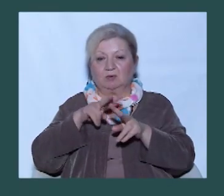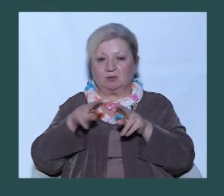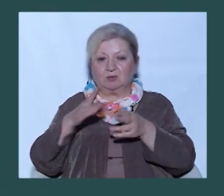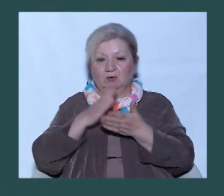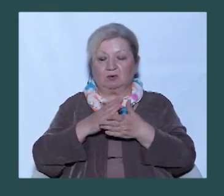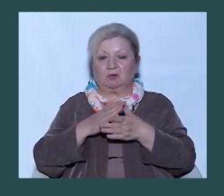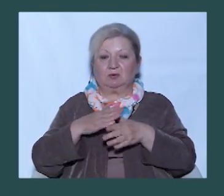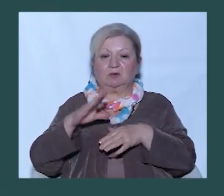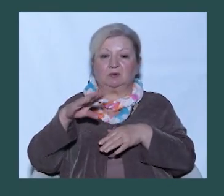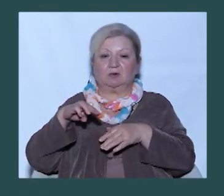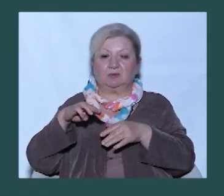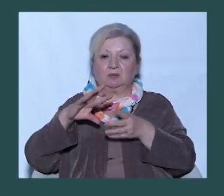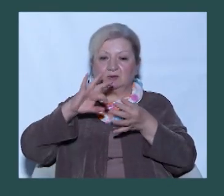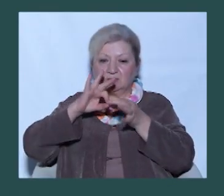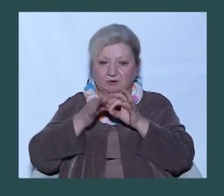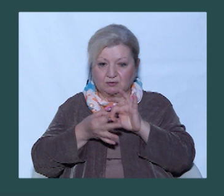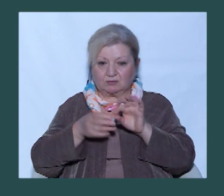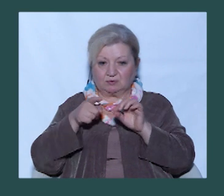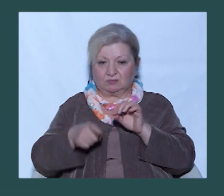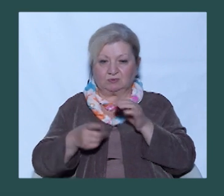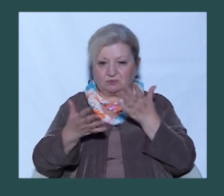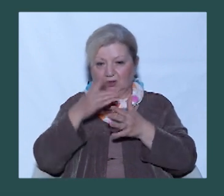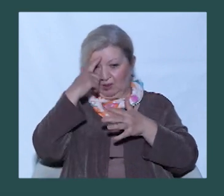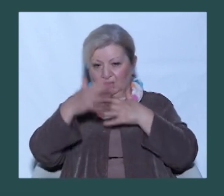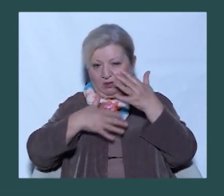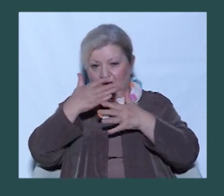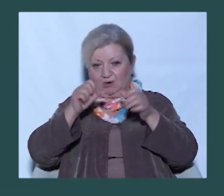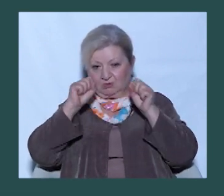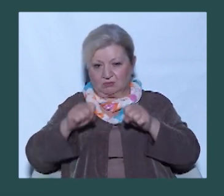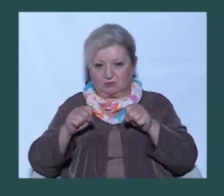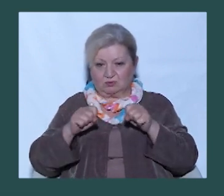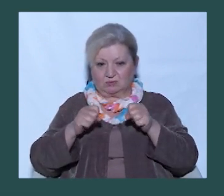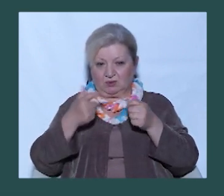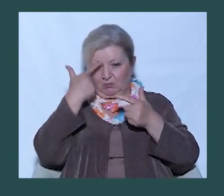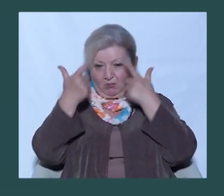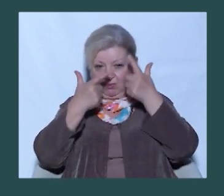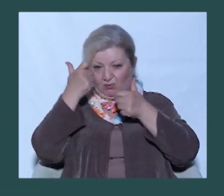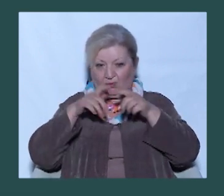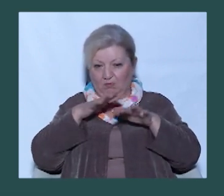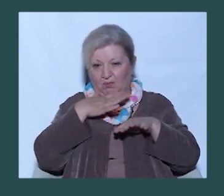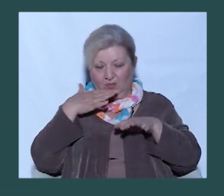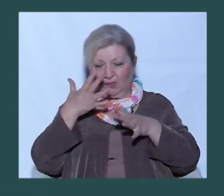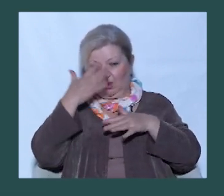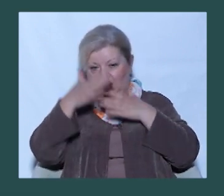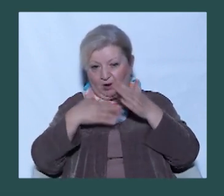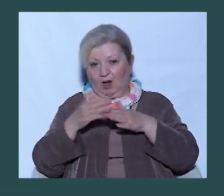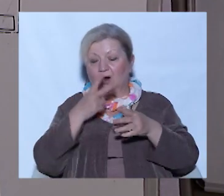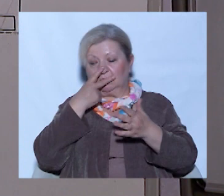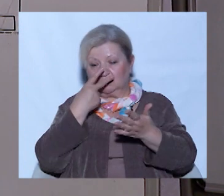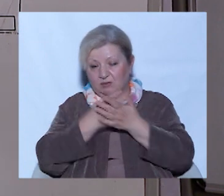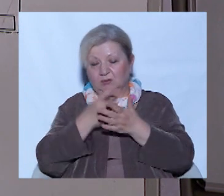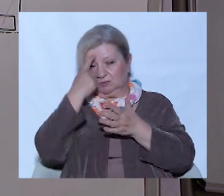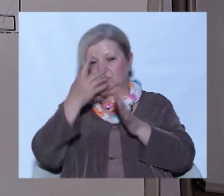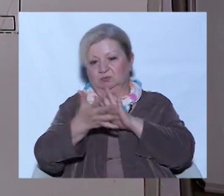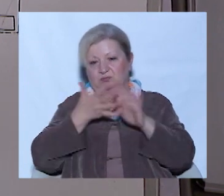ამას ეწოდება ტრანსფორმაციის კოეფიციენტი. უფრო დეტალურად, ახლა შეიძლება დაგაბნიეთ ამდენი ინფორმაციით, მოდი უფრო დეტალურად განვიხილოთ და